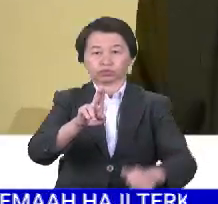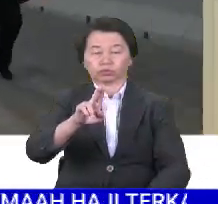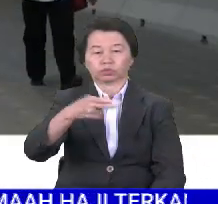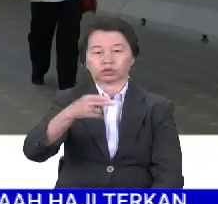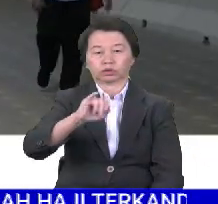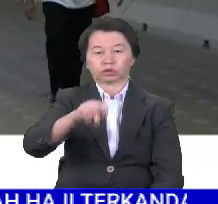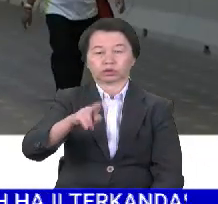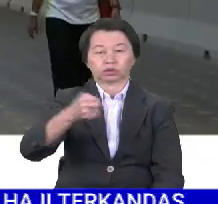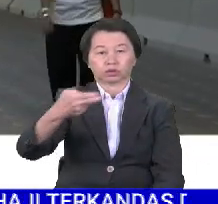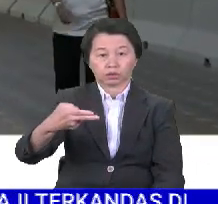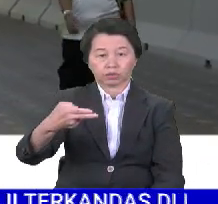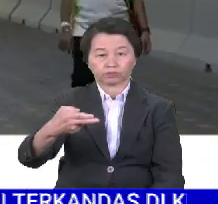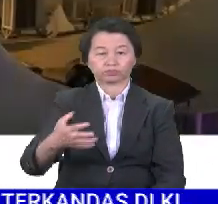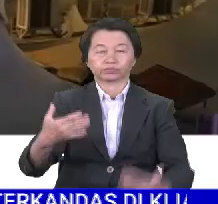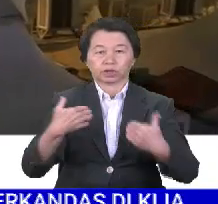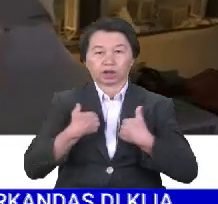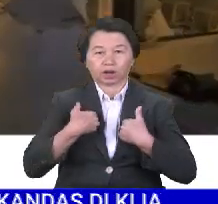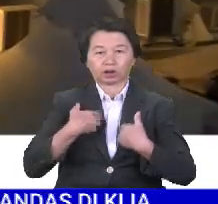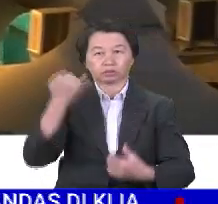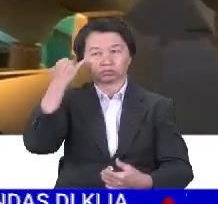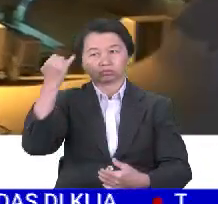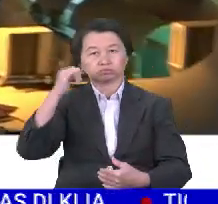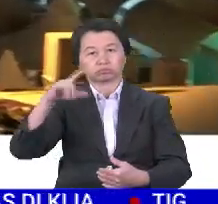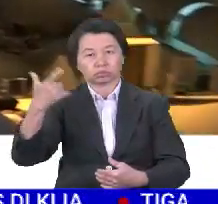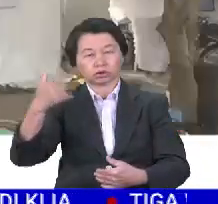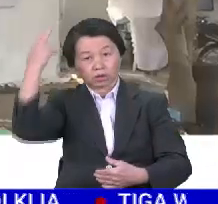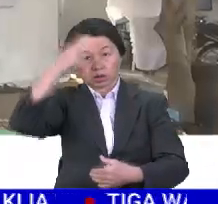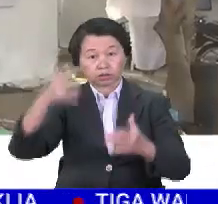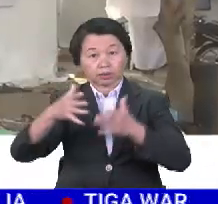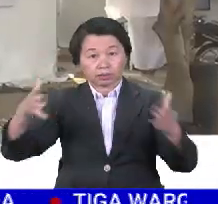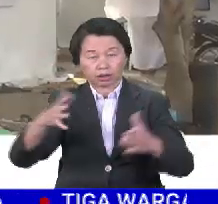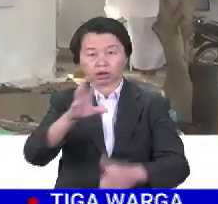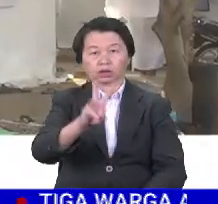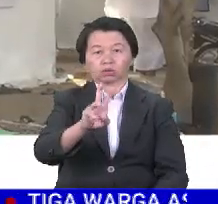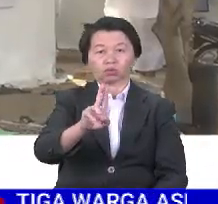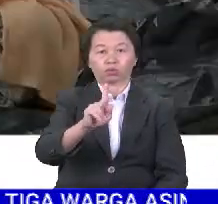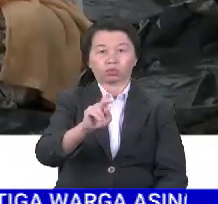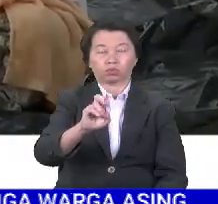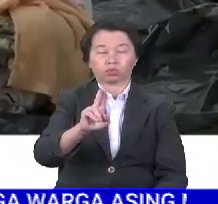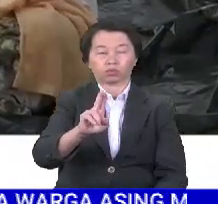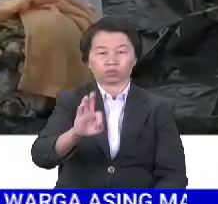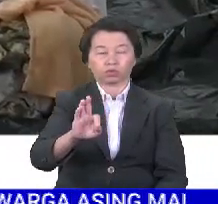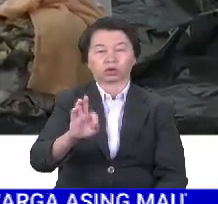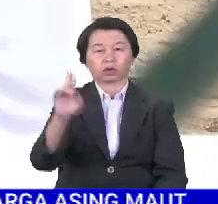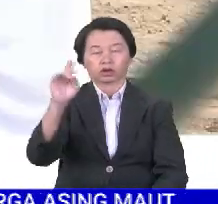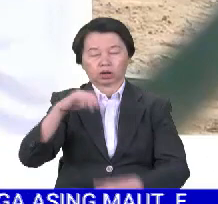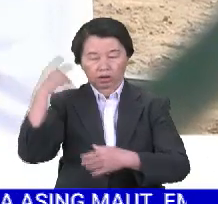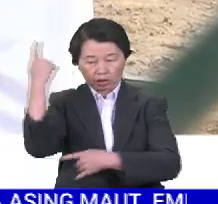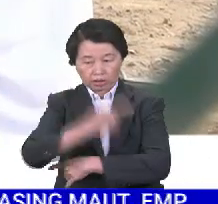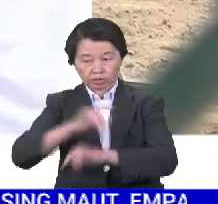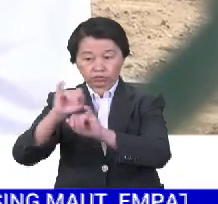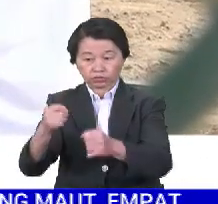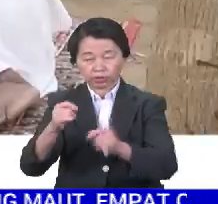berkenaan. Terdapat juga pandangan bahawa Haji Akbar adalah wukuf di Arafah yang jatuh pada hari Jumaat.